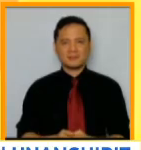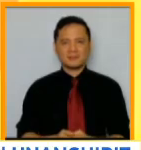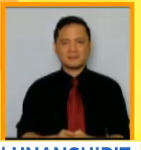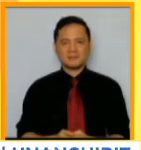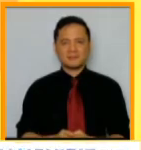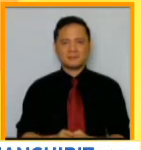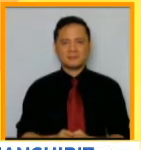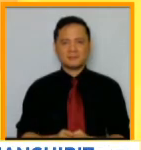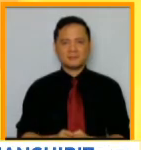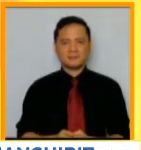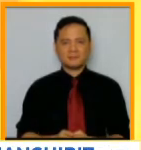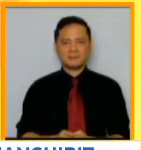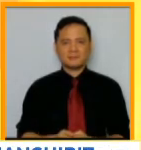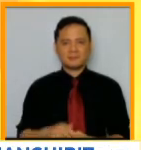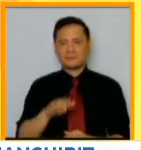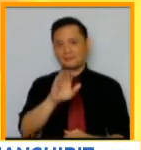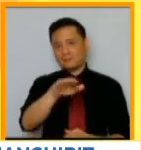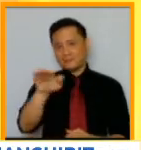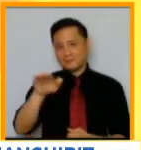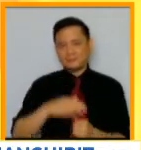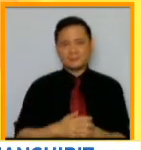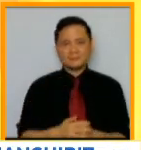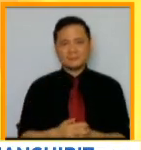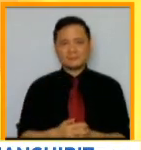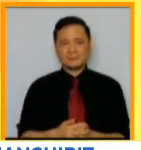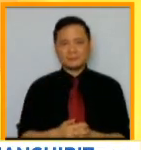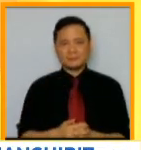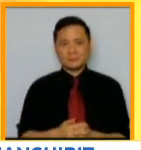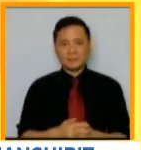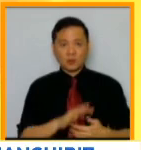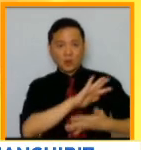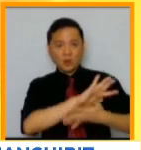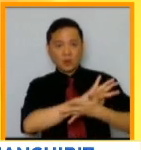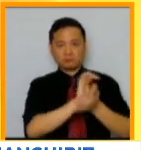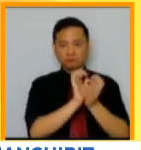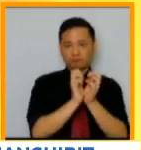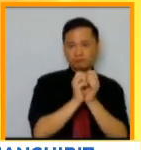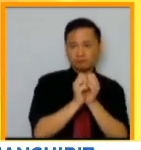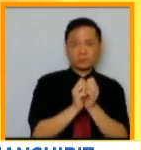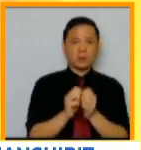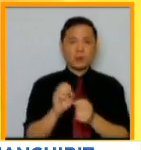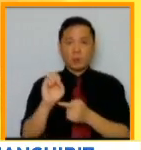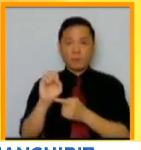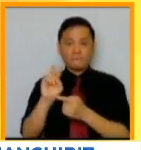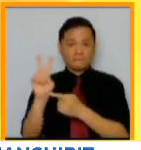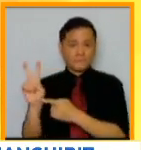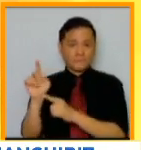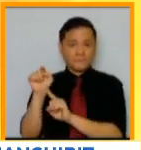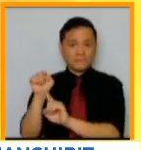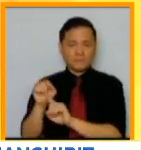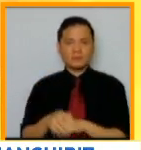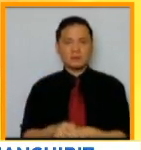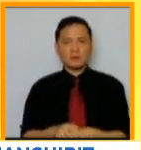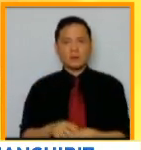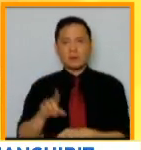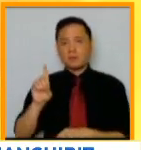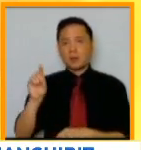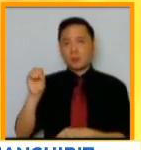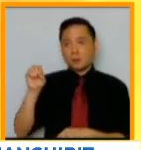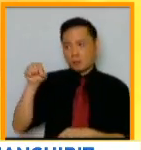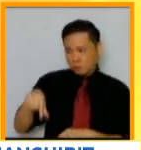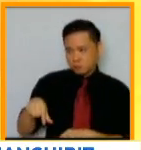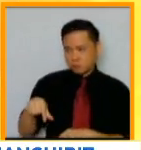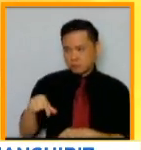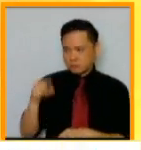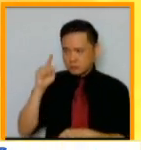Mga igan, bagamat may banta ng COVID-19 Omicron variant, pinag-aaralan ng Bureau of Quarantine kung ibababa sa tatlong araw ang kasalukuyang 14